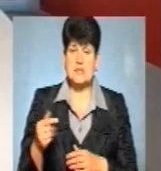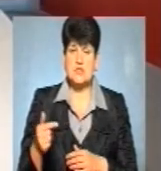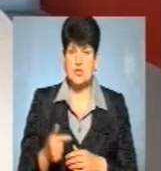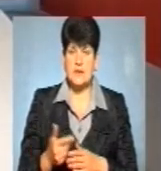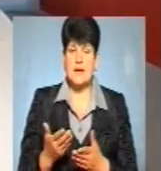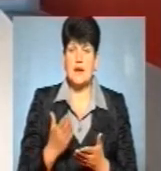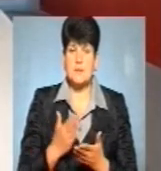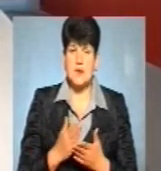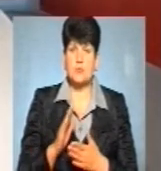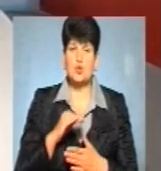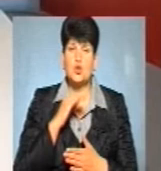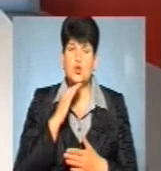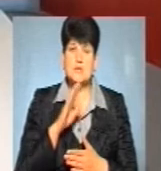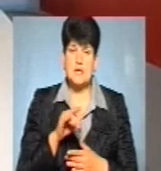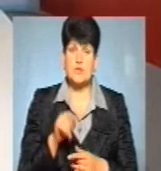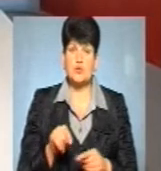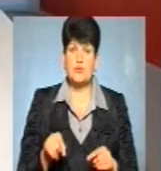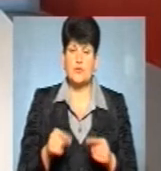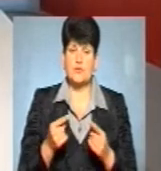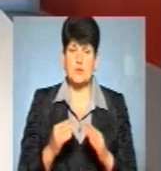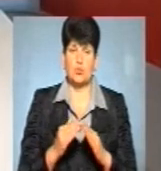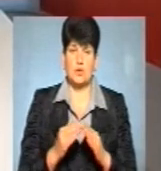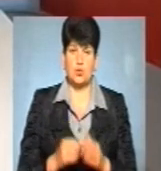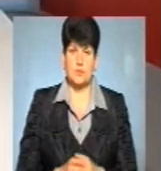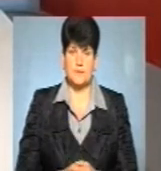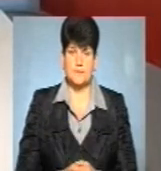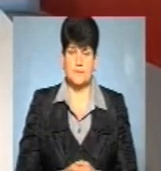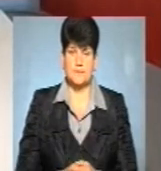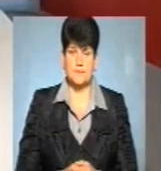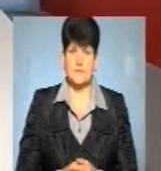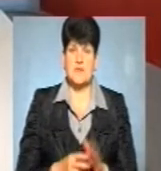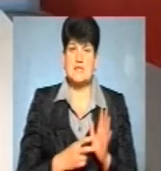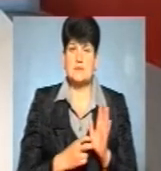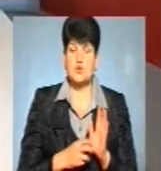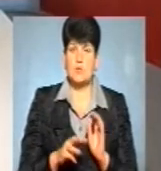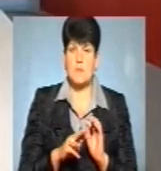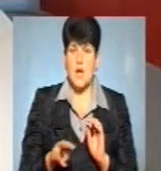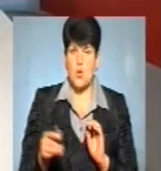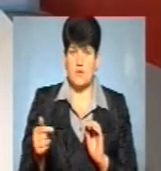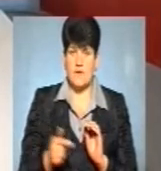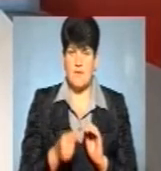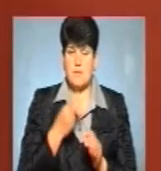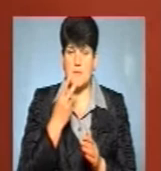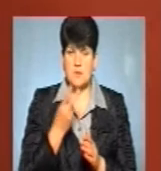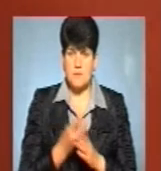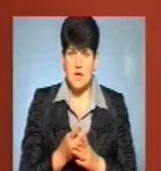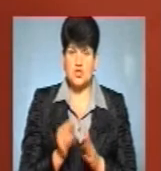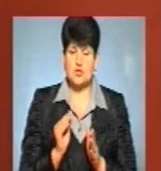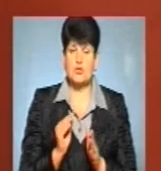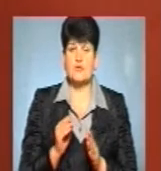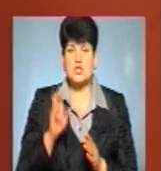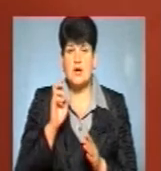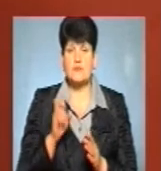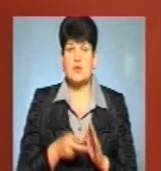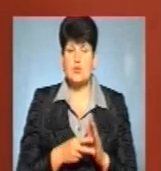мала би бути достатньою для того, щоб відновити даний будинок. 700 мільйонів гривень передбачено з державного бюджету на